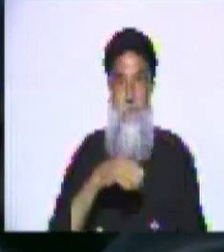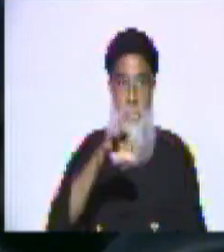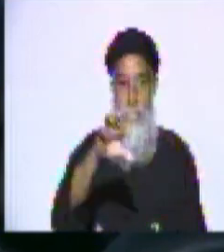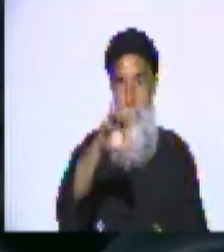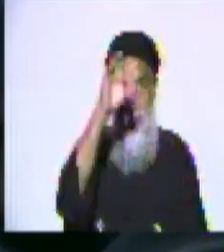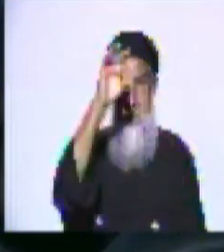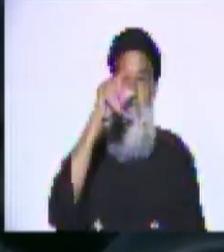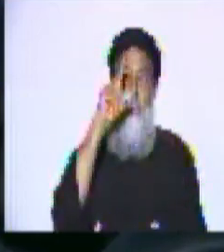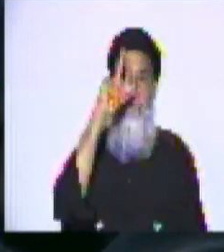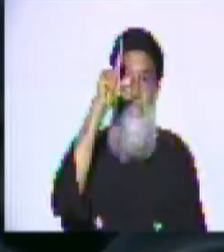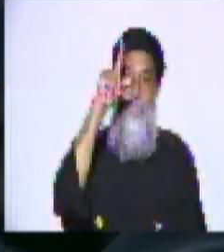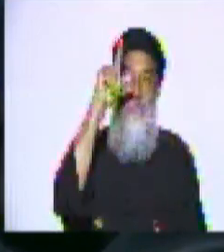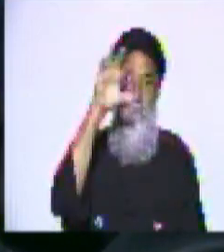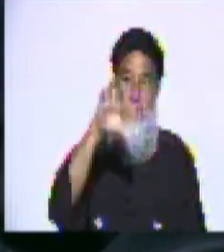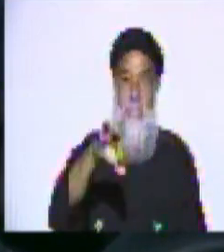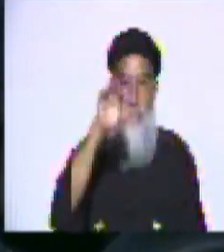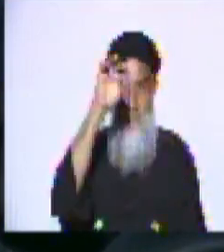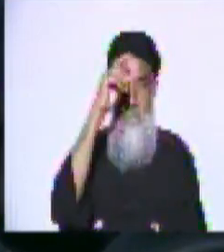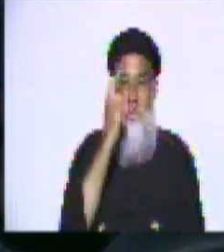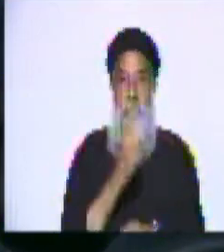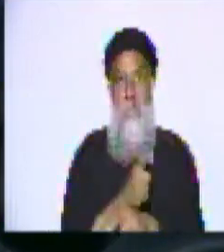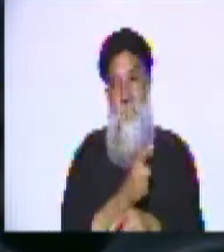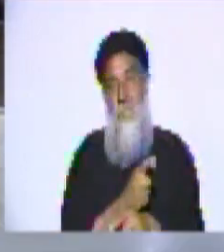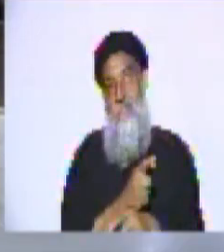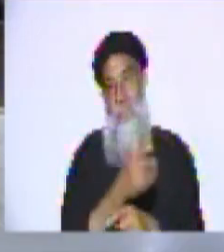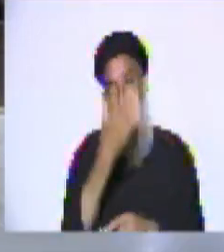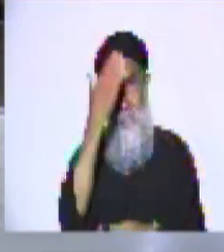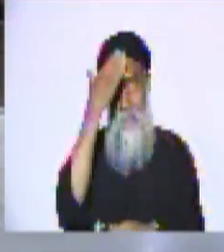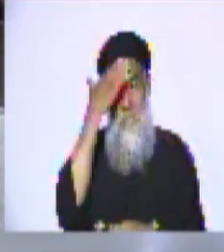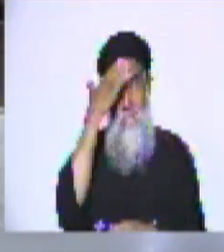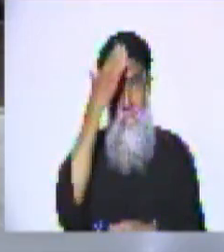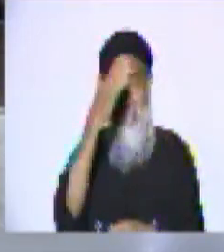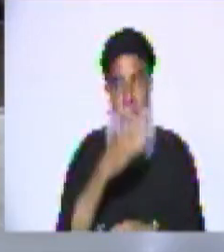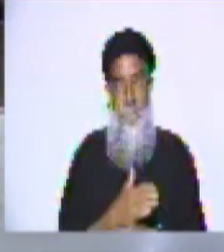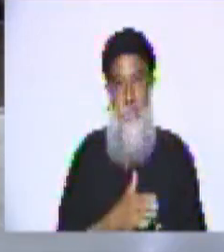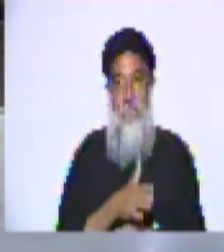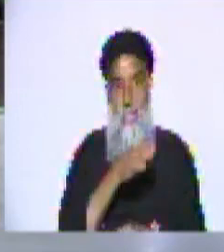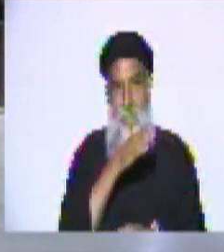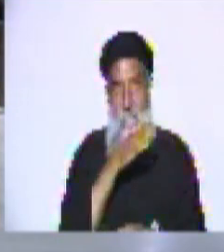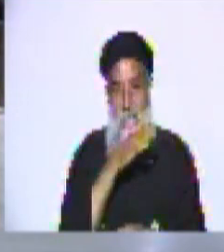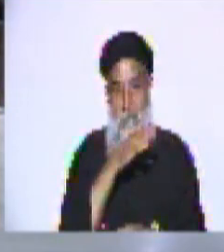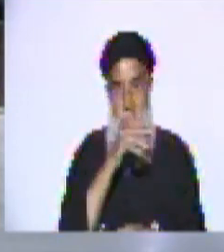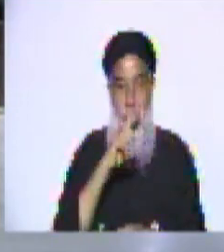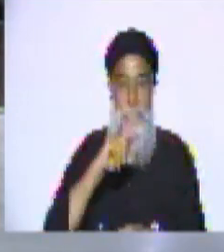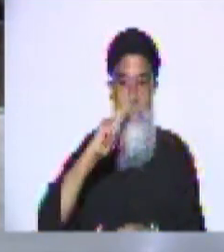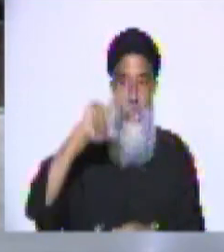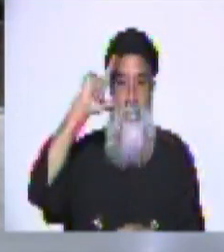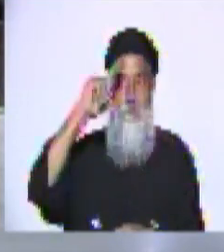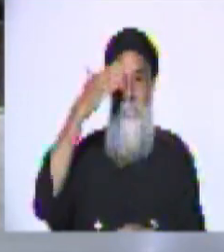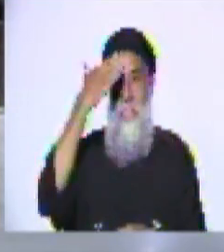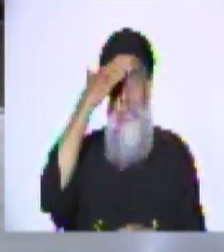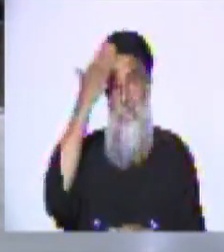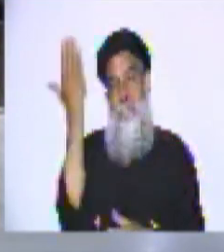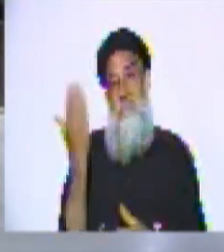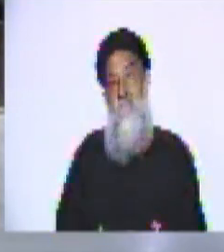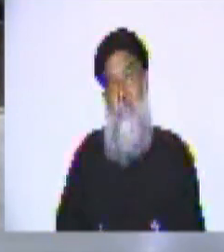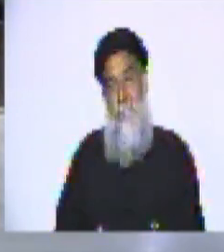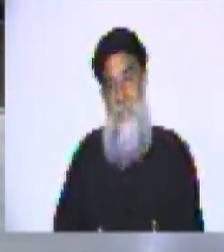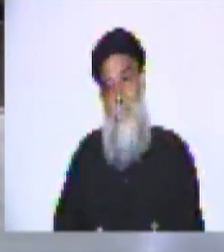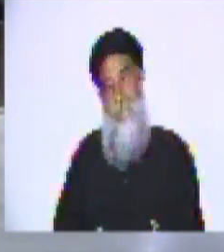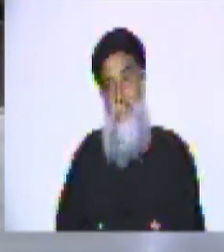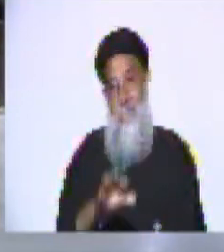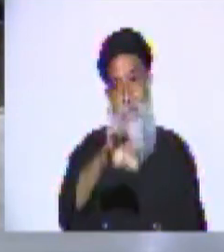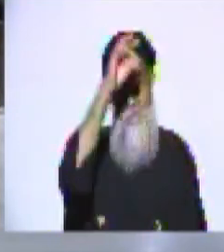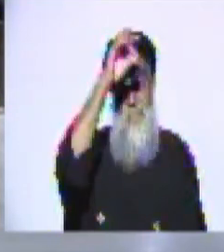اخترتكم. تمام. فدي كرامة عظيمة جدا يعني للأباء الرسل، ان السيد المسيح اختارهم بنفسه. ما هو ده اللي بيحصل